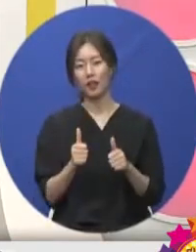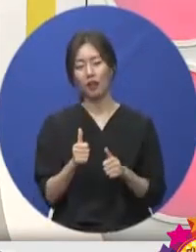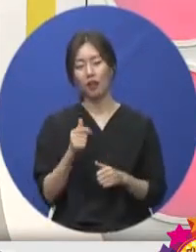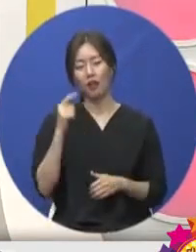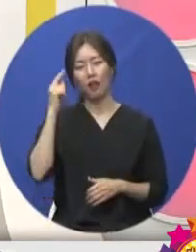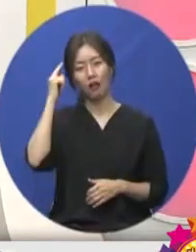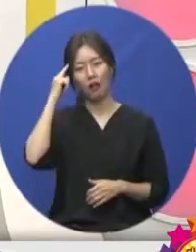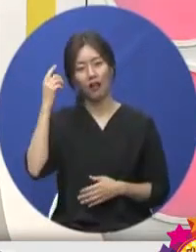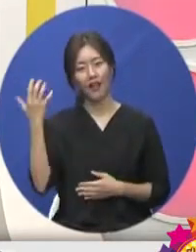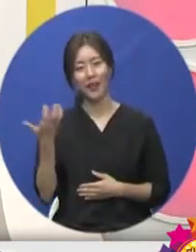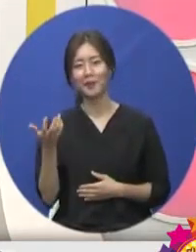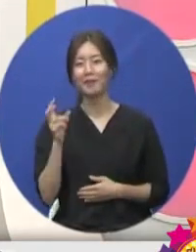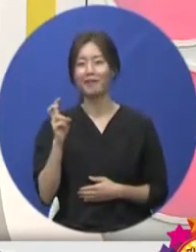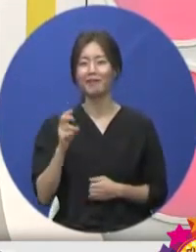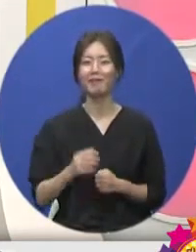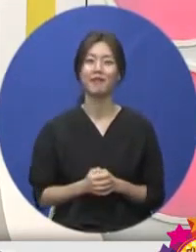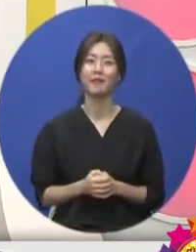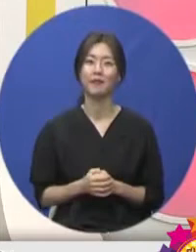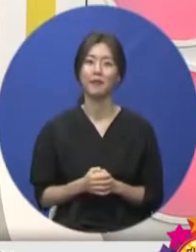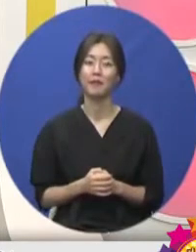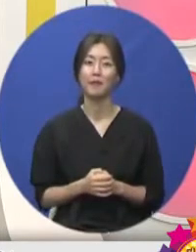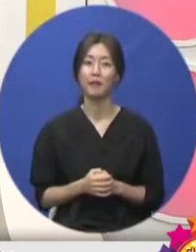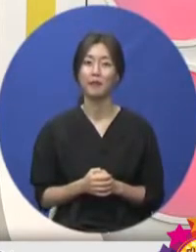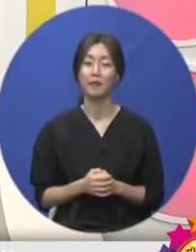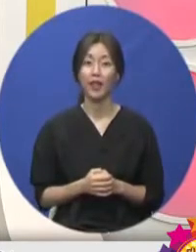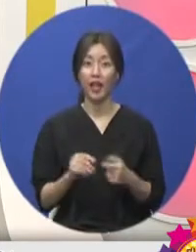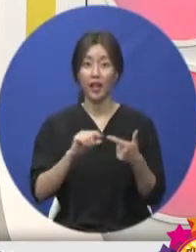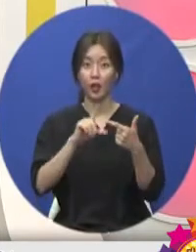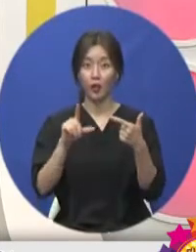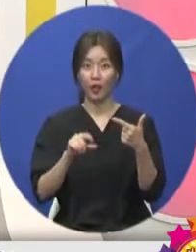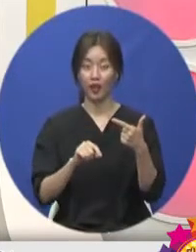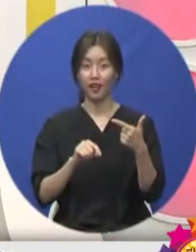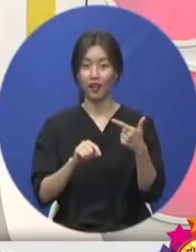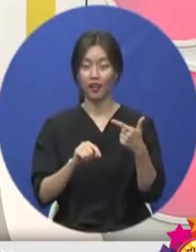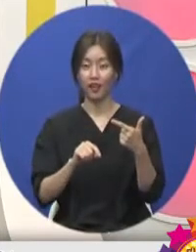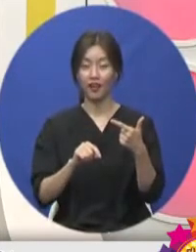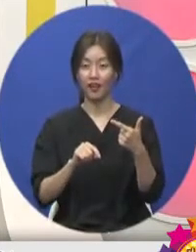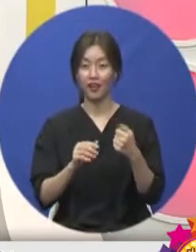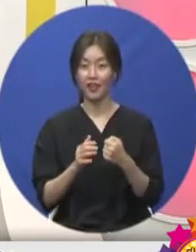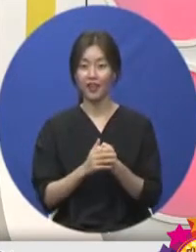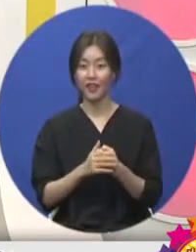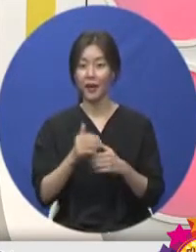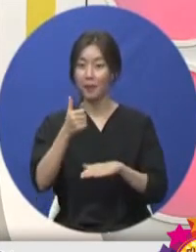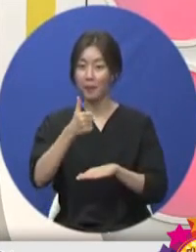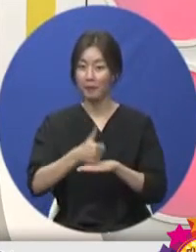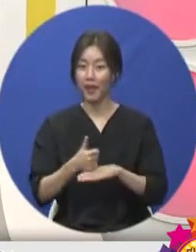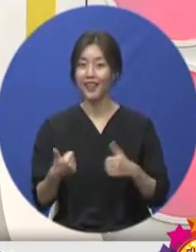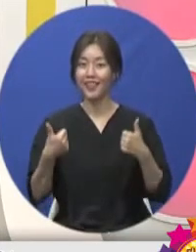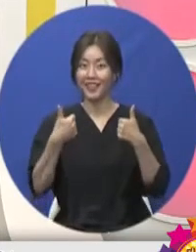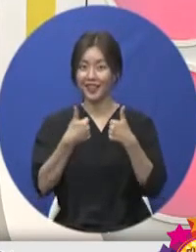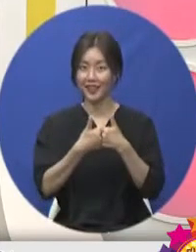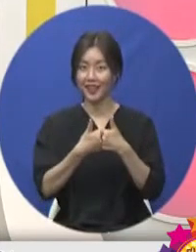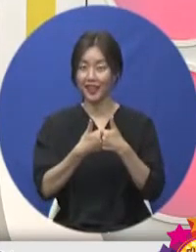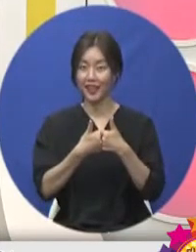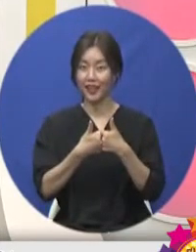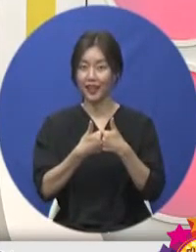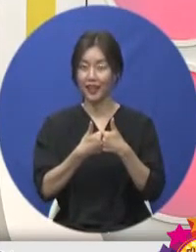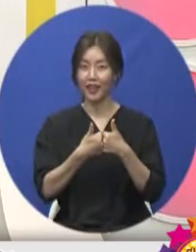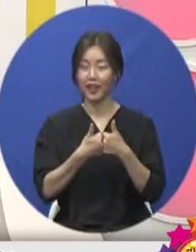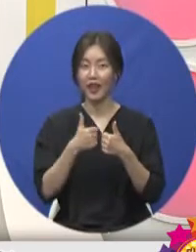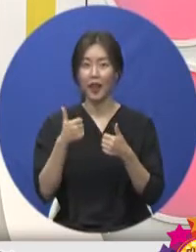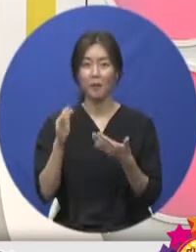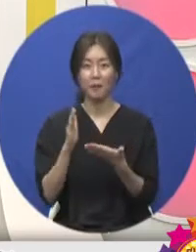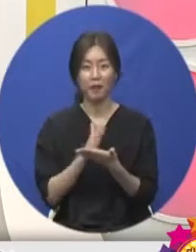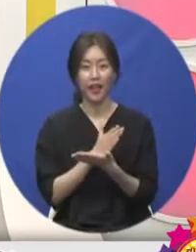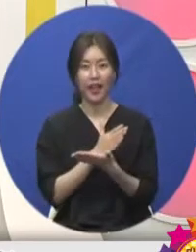정말 힘드셨습니다. 자, 6월 보은의 달 월말 결선입니다. 자, 오늘